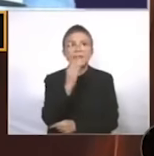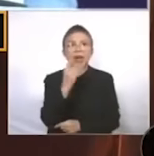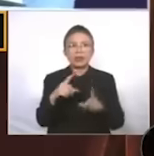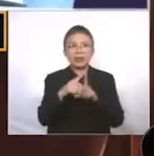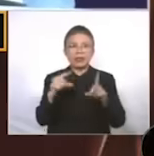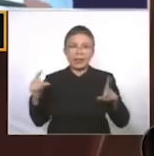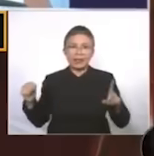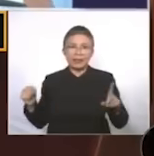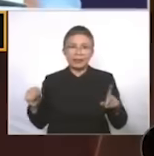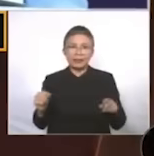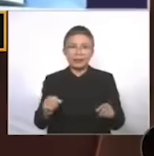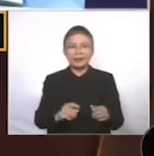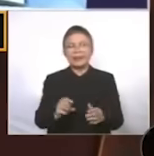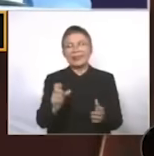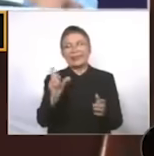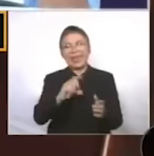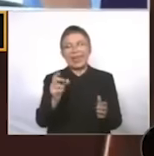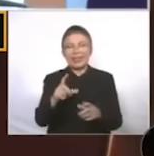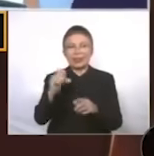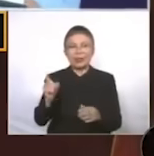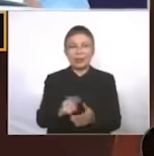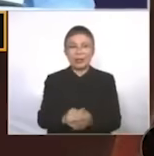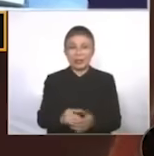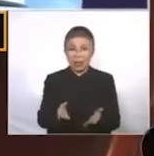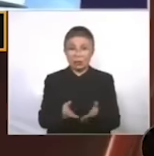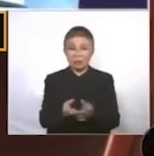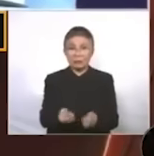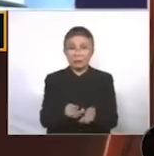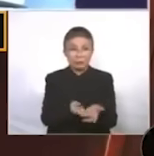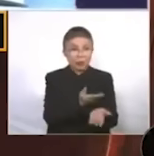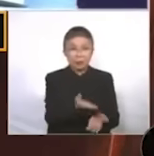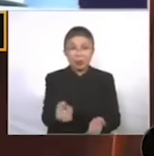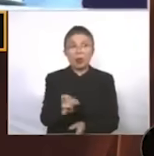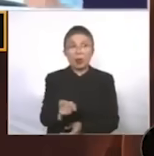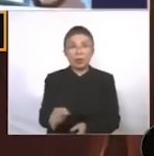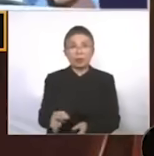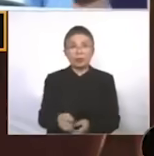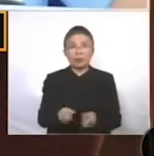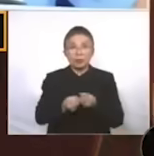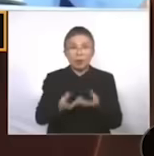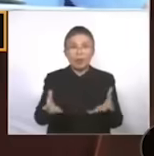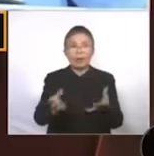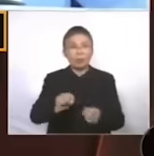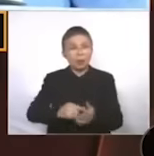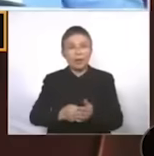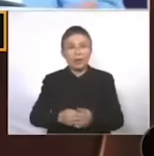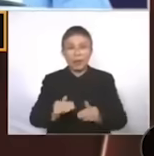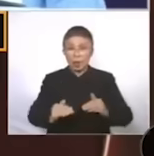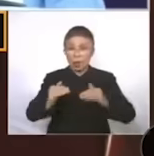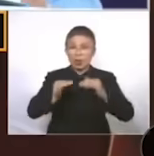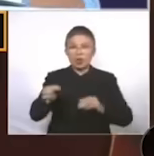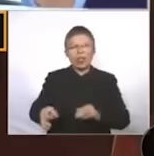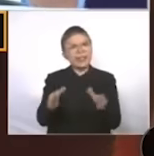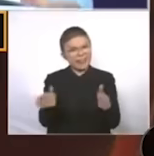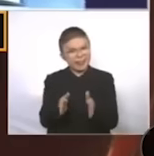Jokowi jadi sejak ramai isu-isu tentang marah-marah atau sakit hati diungkap sekitar 1 bulan yang lalu